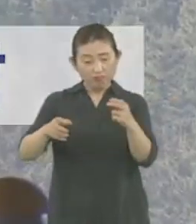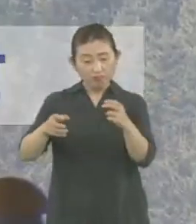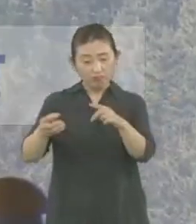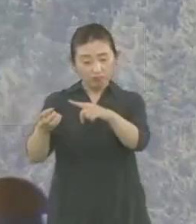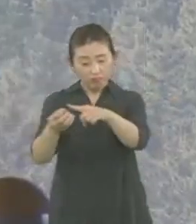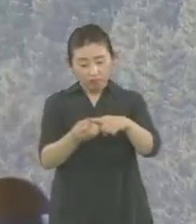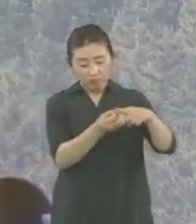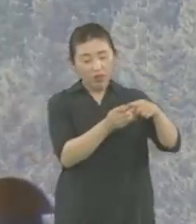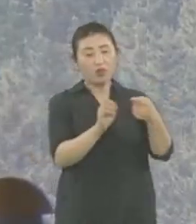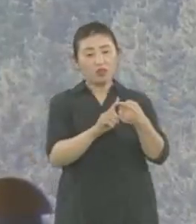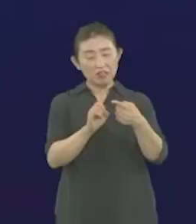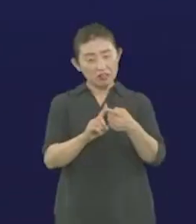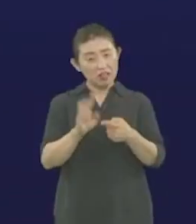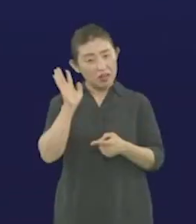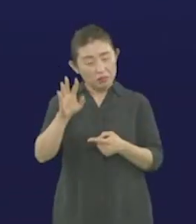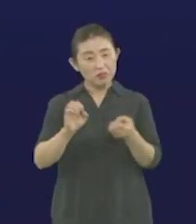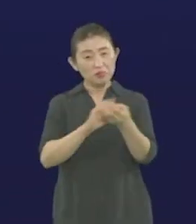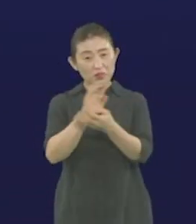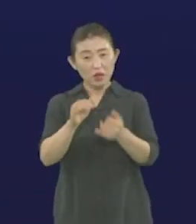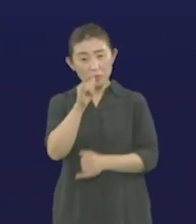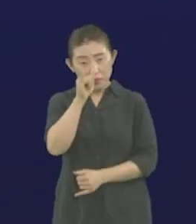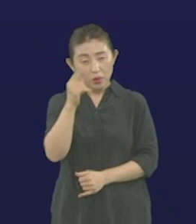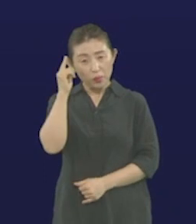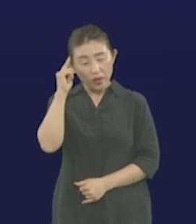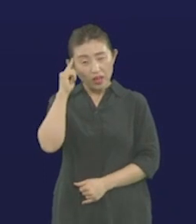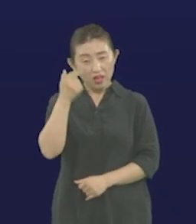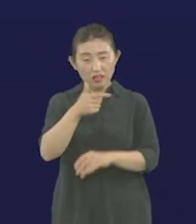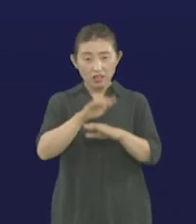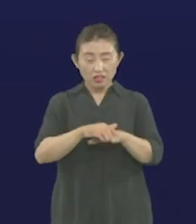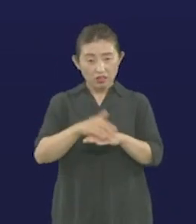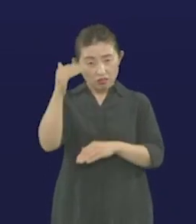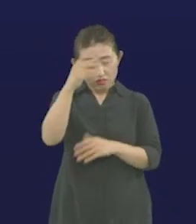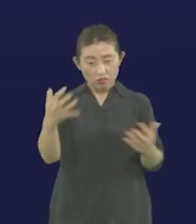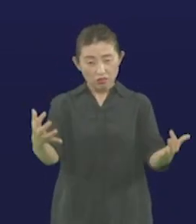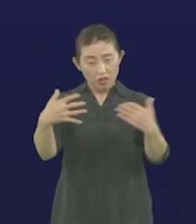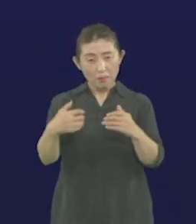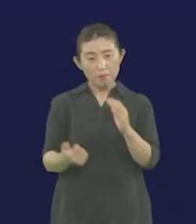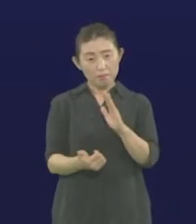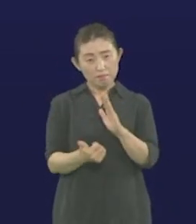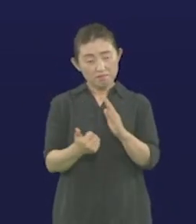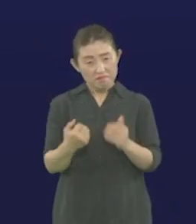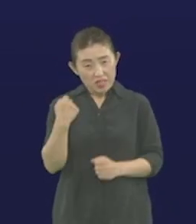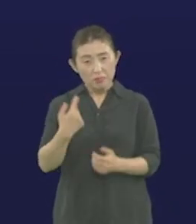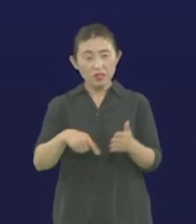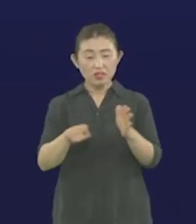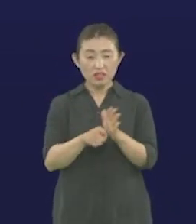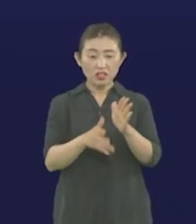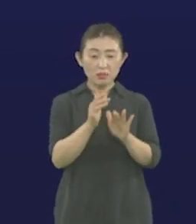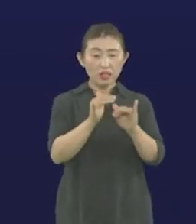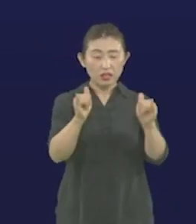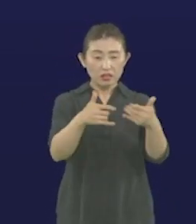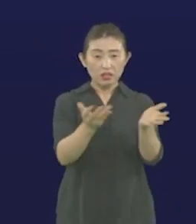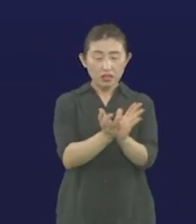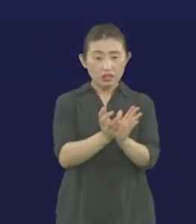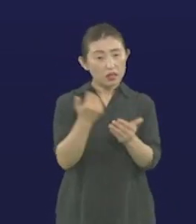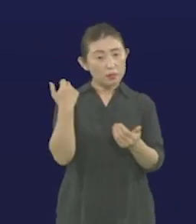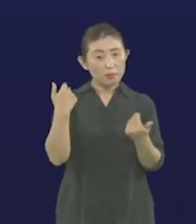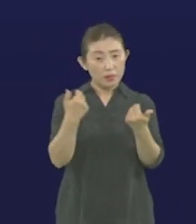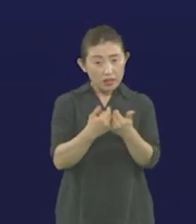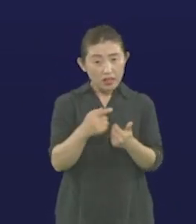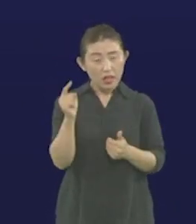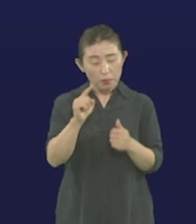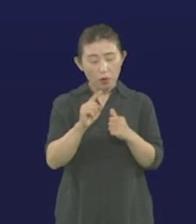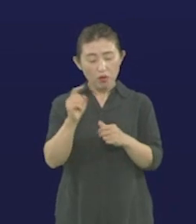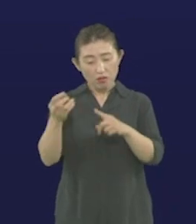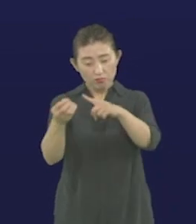진통이 예상됩니다. 이 당선인은 대전 관광을 활성화할 수 있다면 시민단체 반대로 보류된 케이블카와